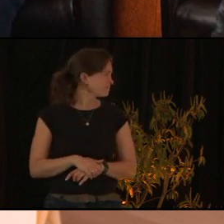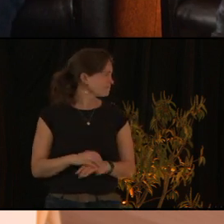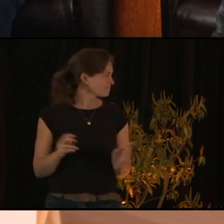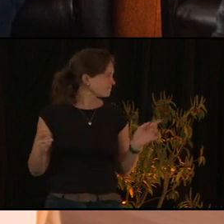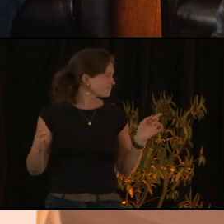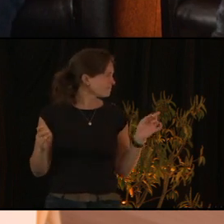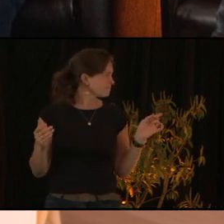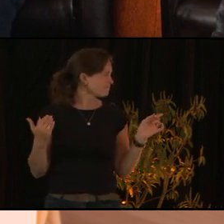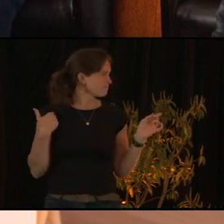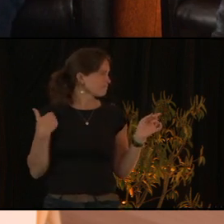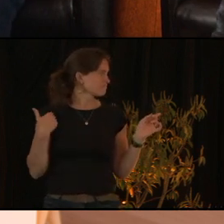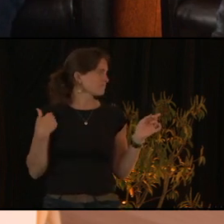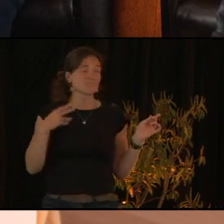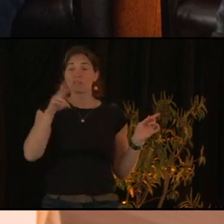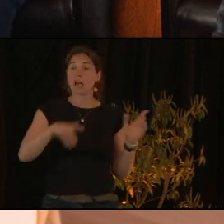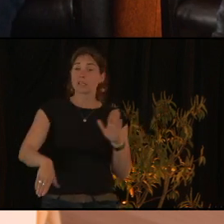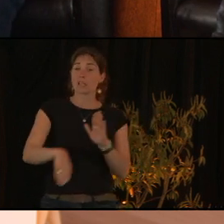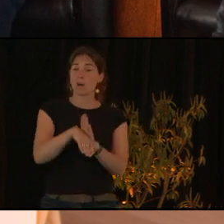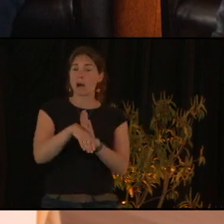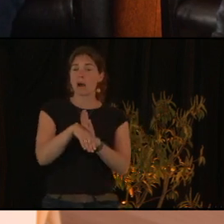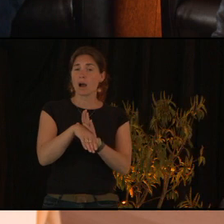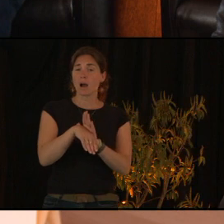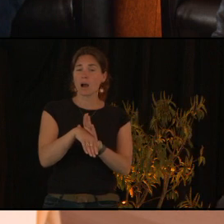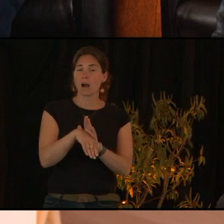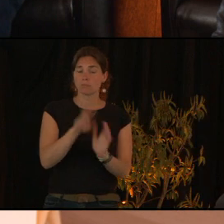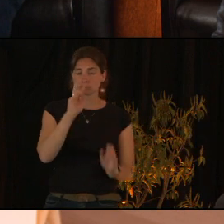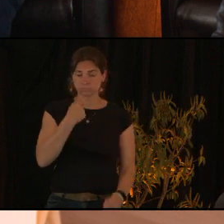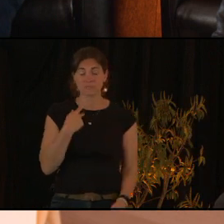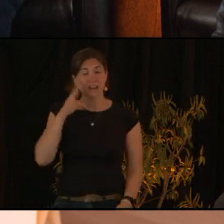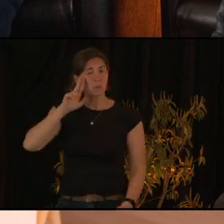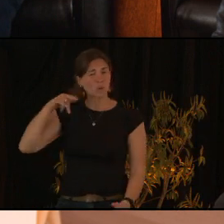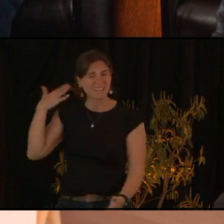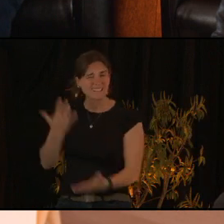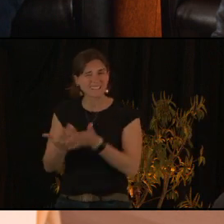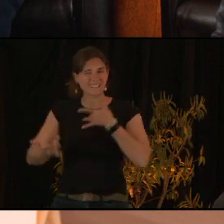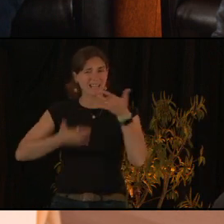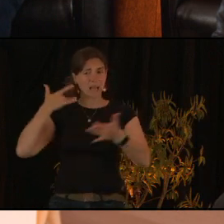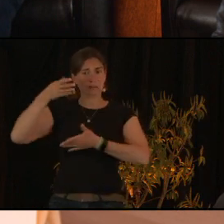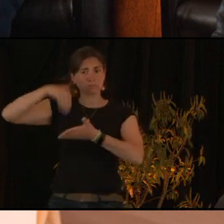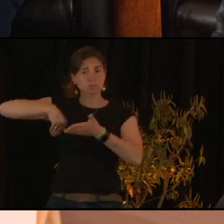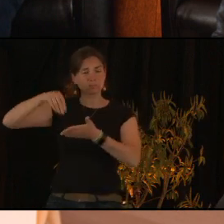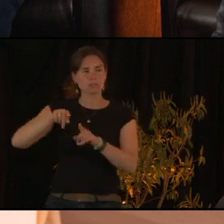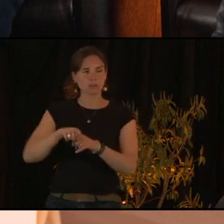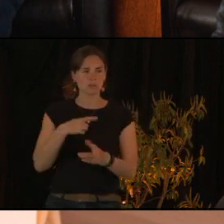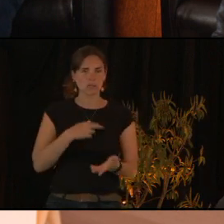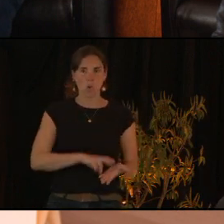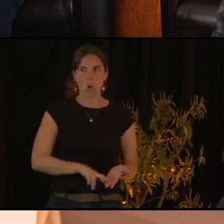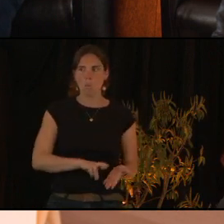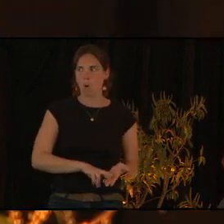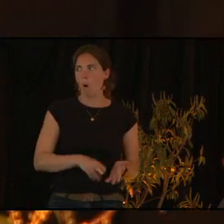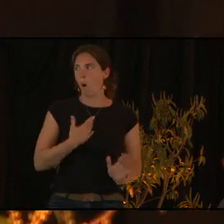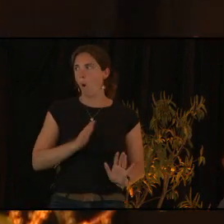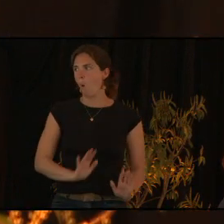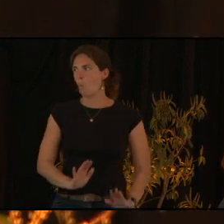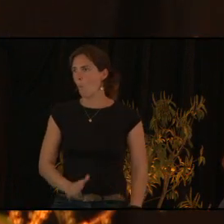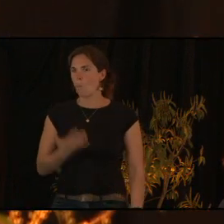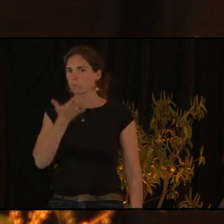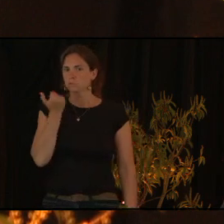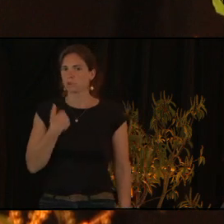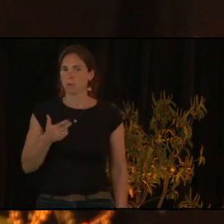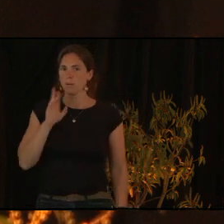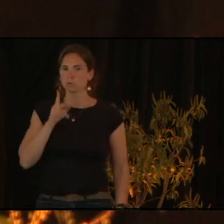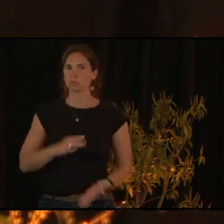tout l'intention ou la prétention de faire un roman ou quoi que ce soit. Donc je suis vraiment parti sur, je suis